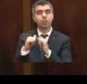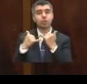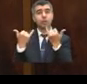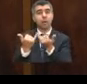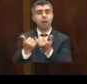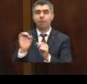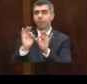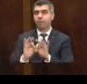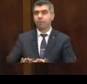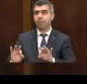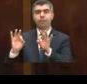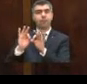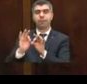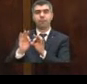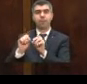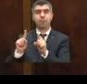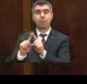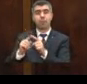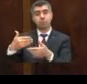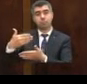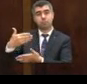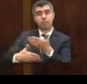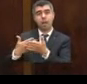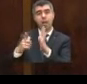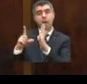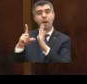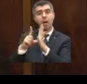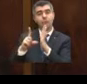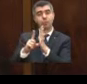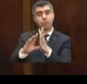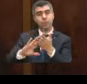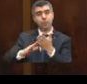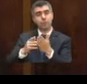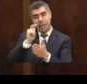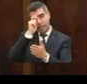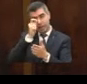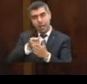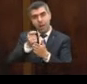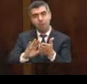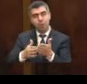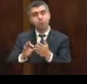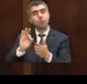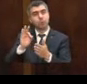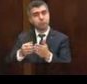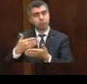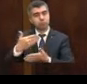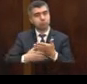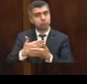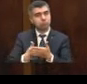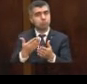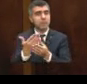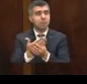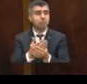أو تجميد اختصاصاتها الدستورية المنصوص عليها في القوانين التنظيمية المؤطرة لها بدوريات ومناشير لأسباب غير